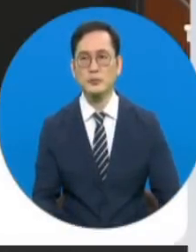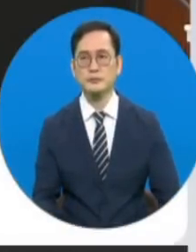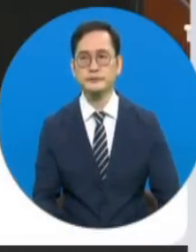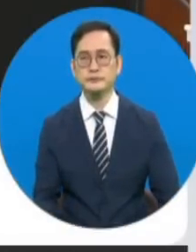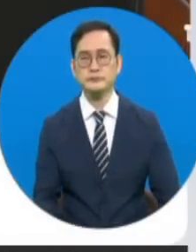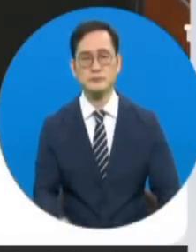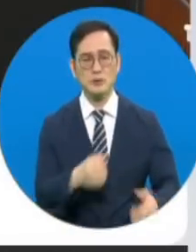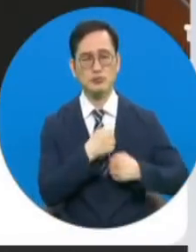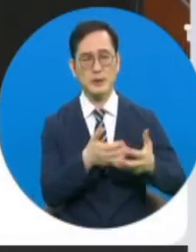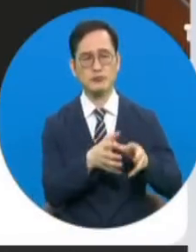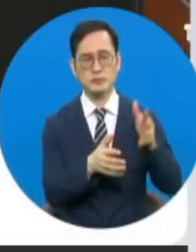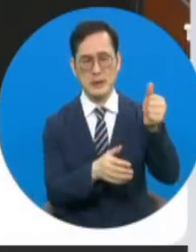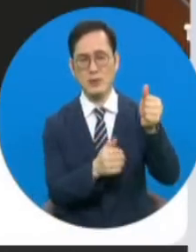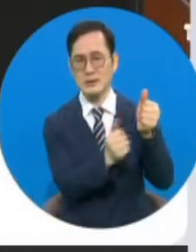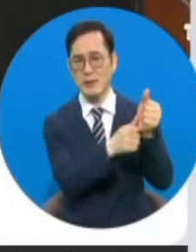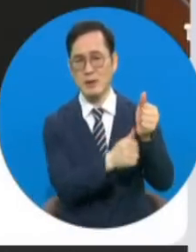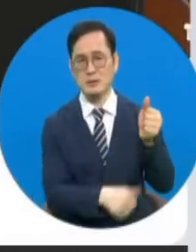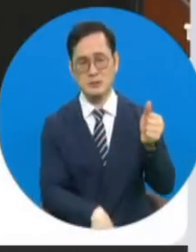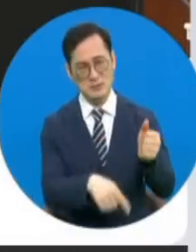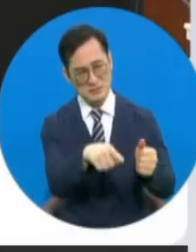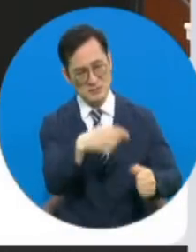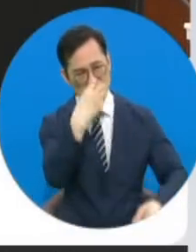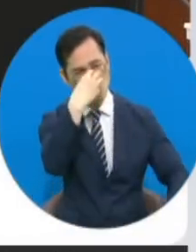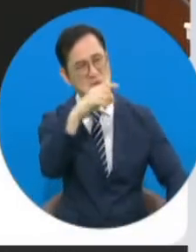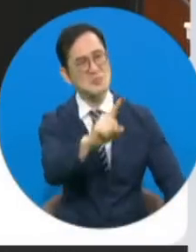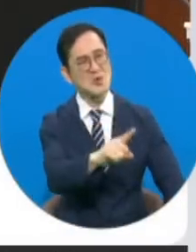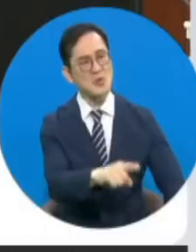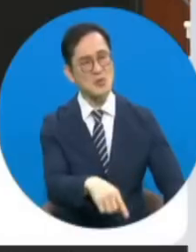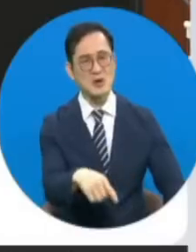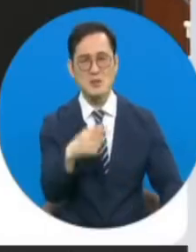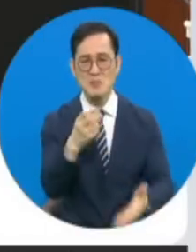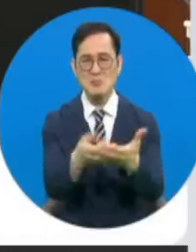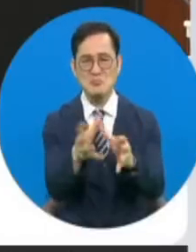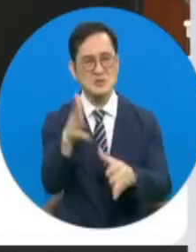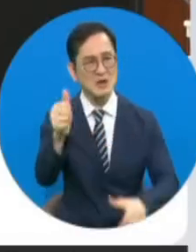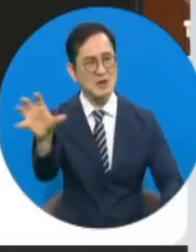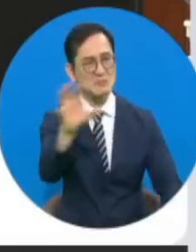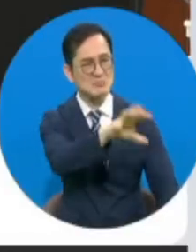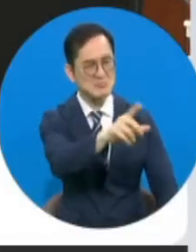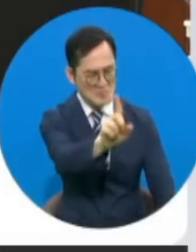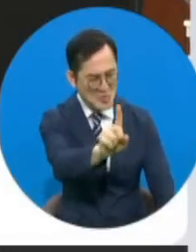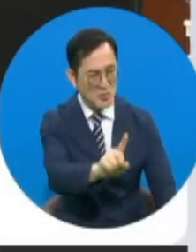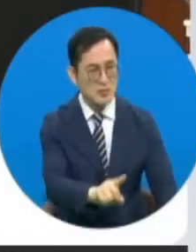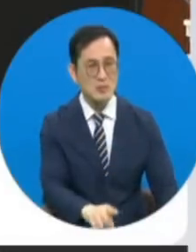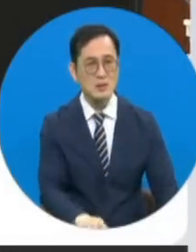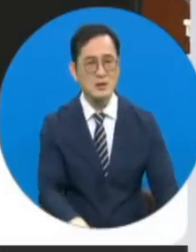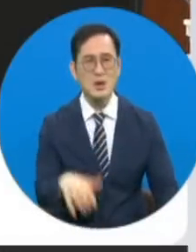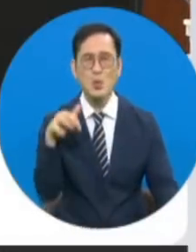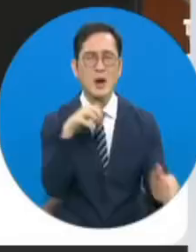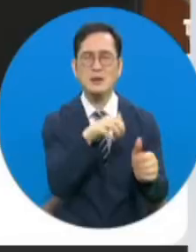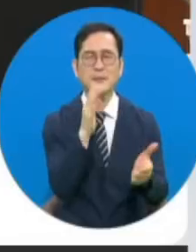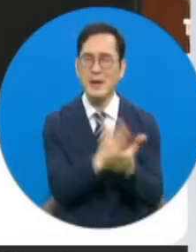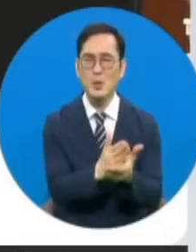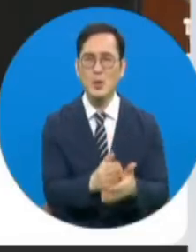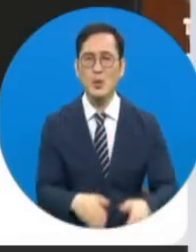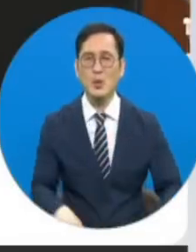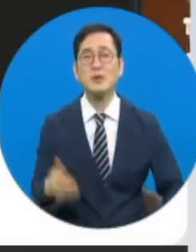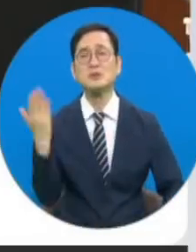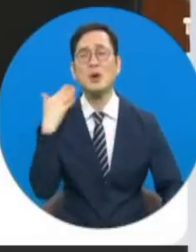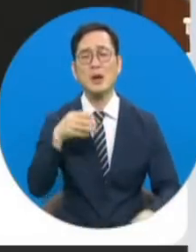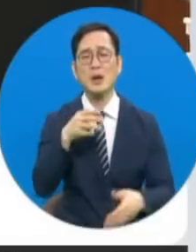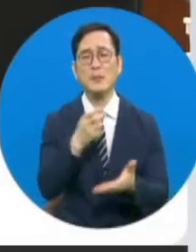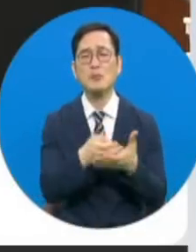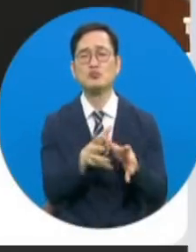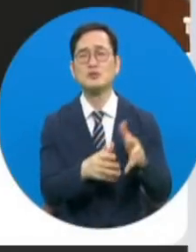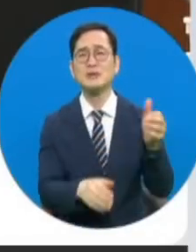차관이 부처 내각에 대한 답변 태도를 얘기하면서 한 장관이 기시감이 든다 이렇게 얘기하지 말고 민주당이 과거에 있었던 추미애